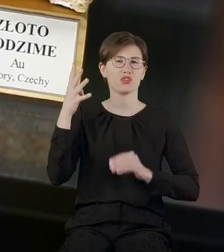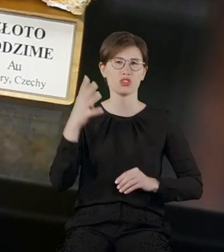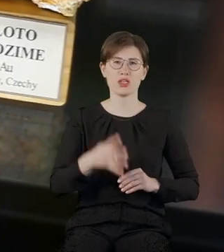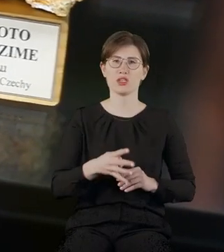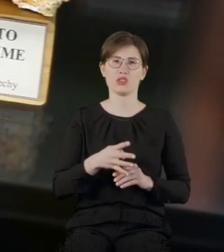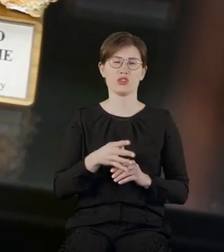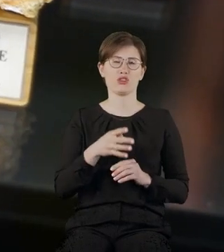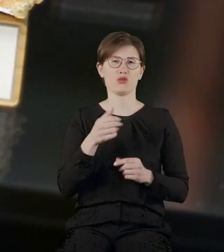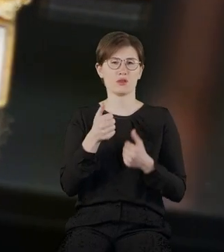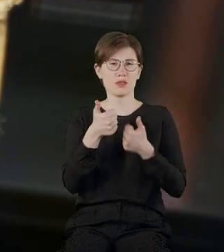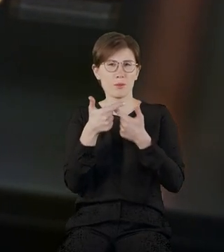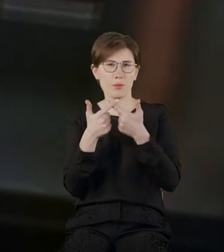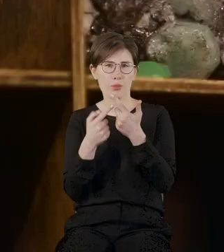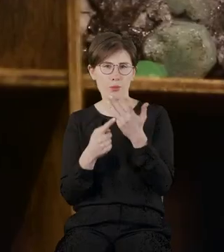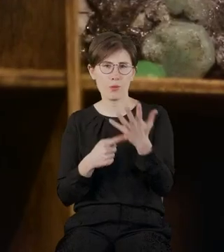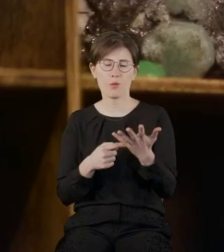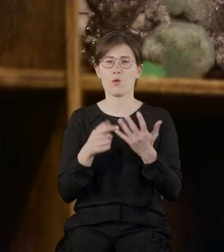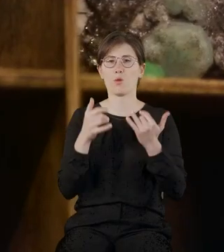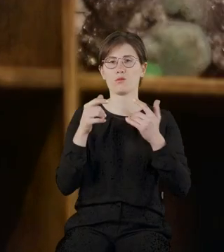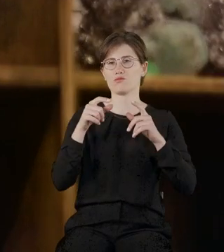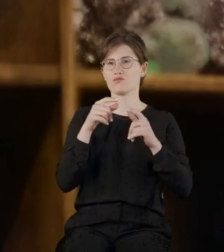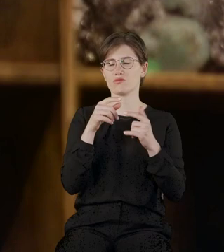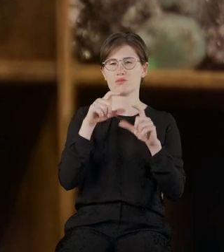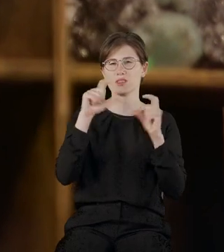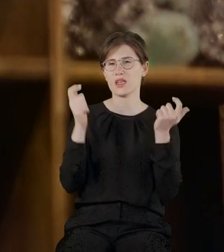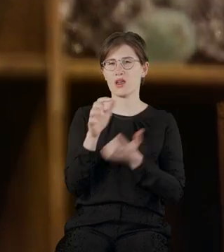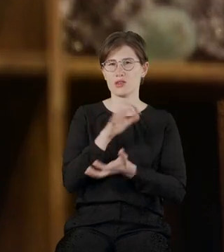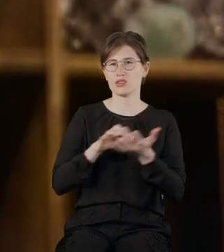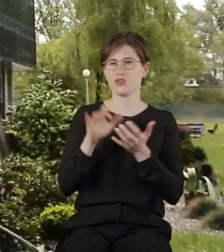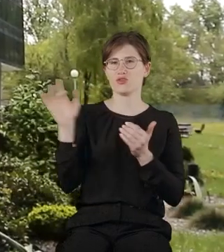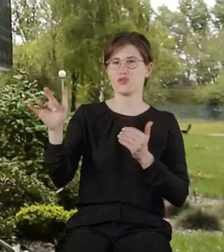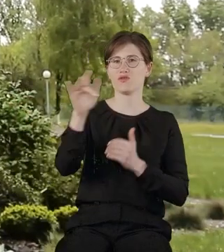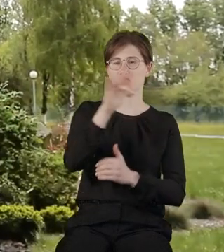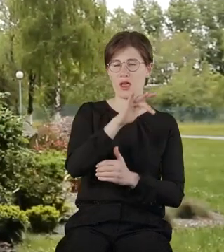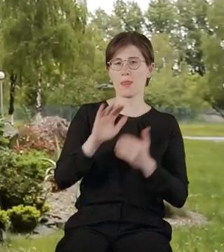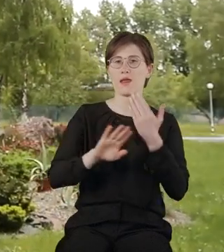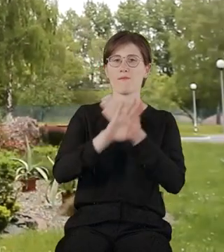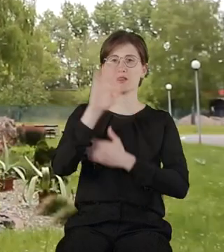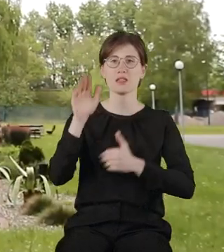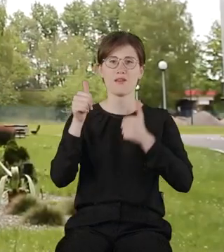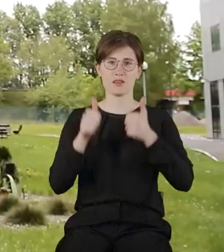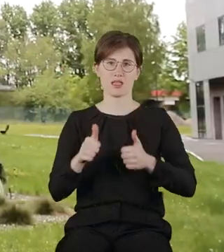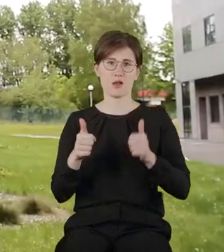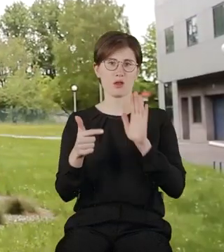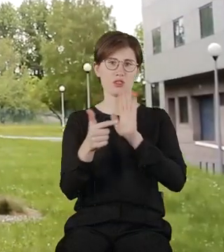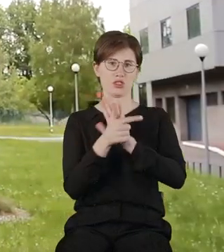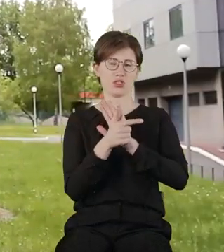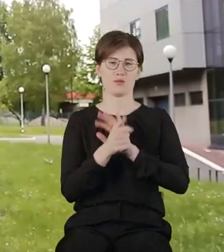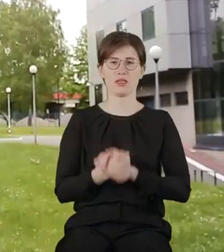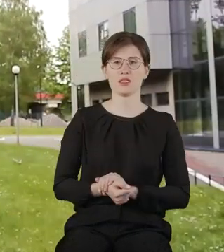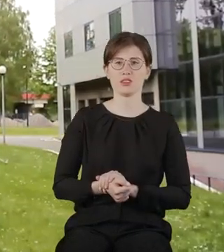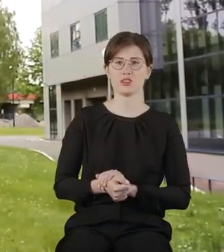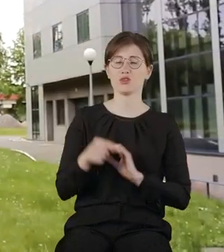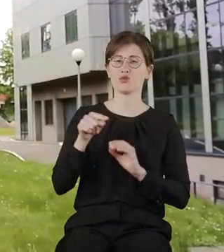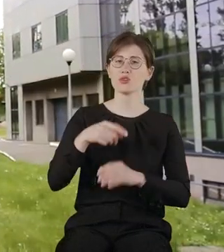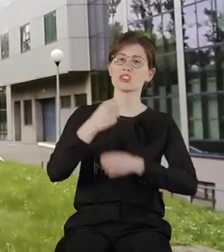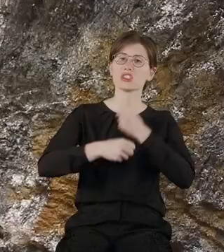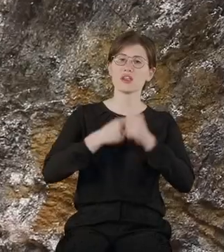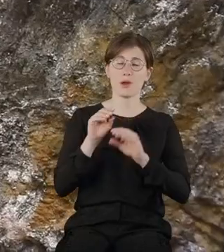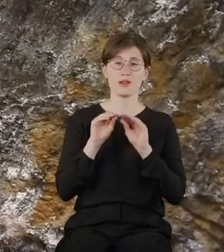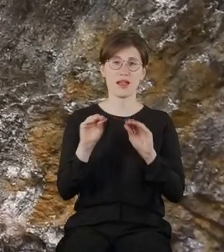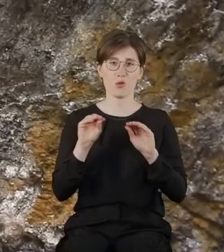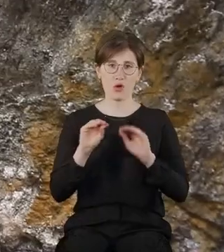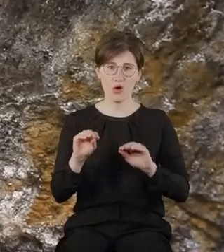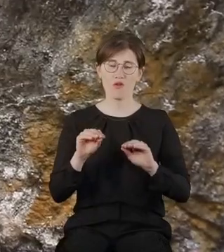z różnych części świata, które prezentowane są na 17 wystawach stałych. Muzeum prowadzi także działalność naukową.